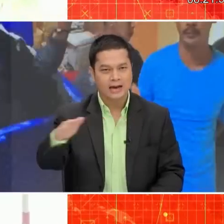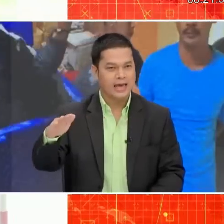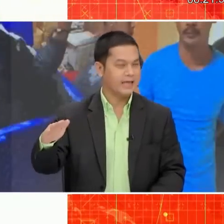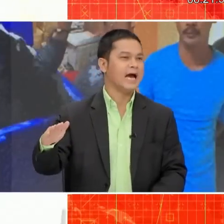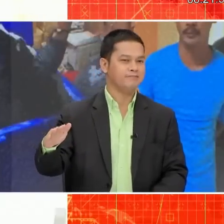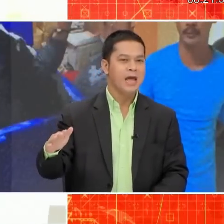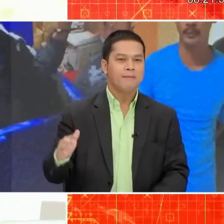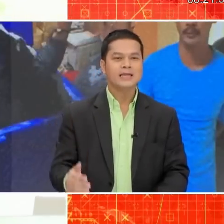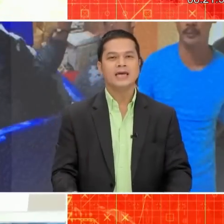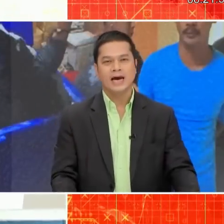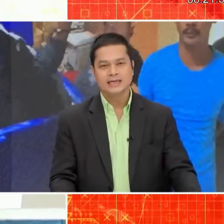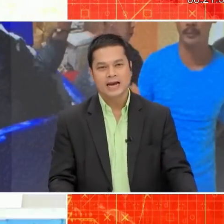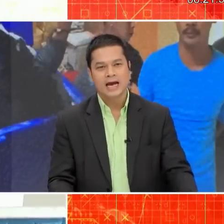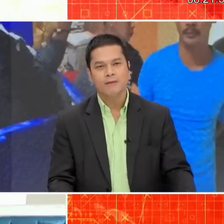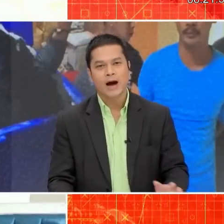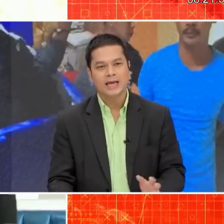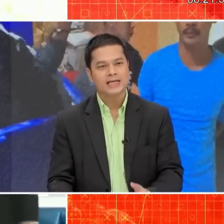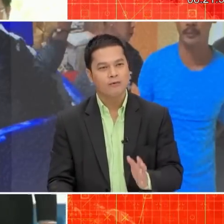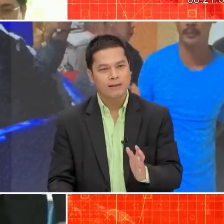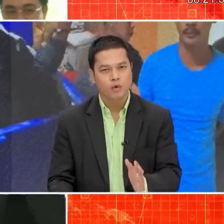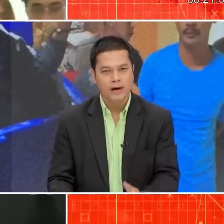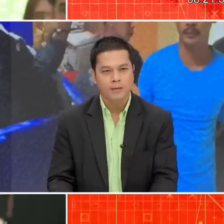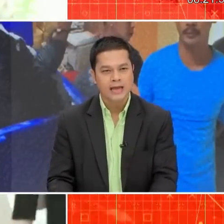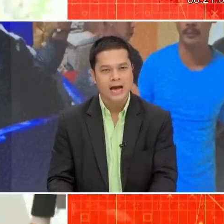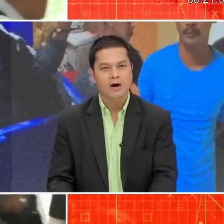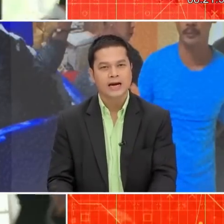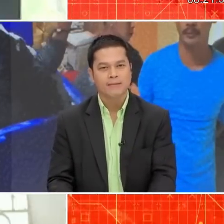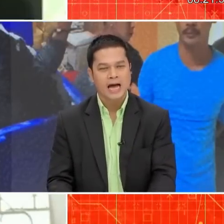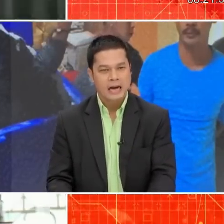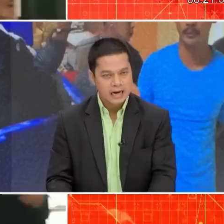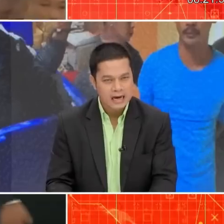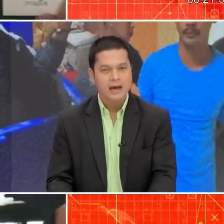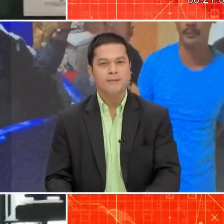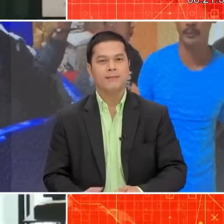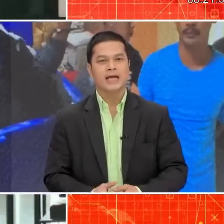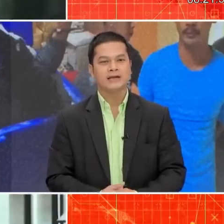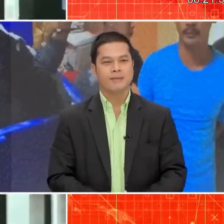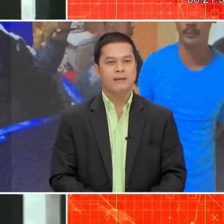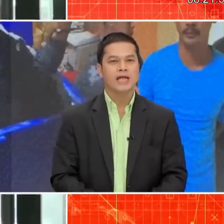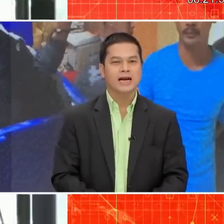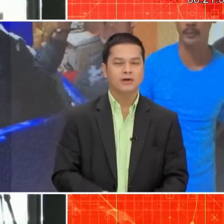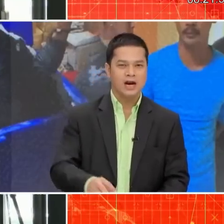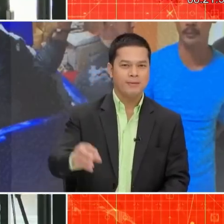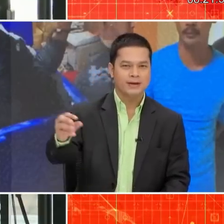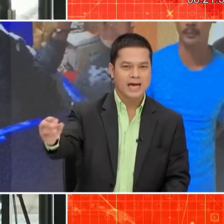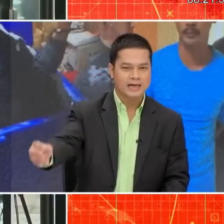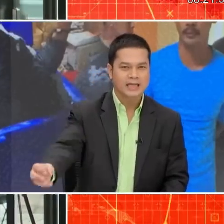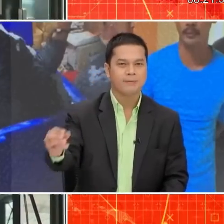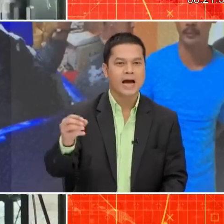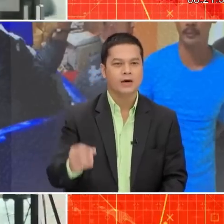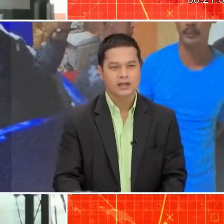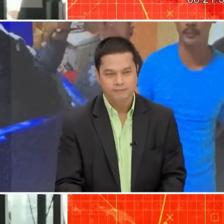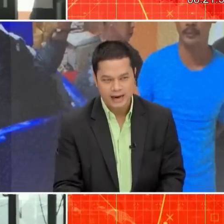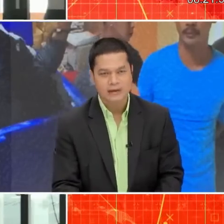สภาอ่าเอกฉันท์มติเอกฉันท์นะฮะเมื่อวานนี้อาจารย์วันมูหมัดน้อมภัทราก็ได้รับการเลือกเปรมประทานสภาผู้แทนราษฎรและเป็นประธาน